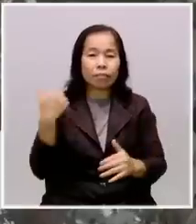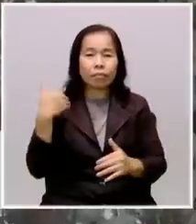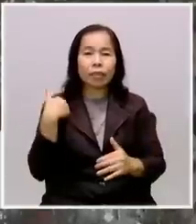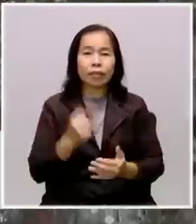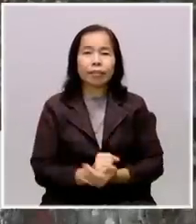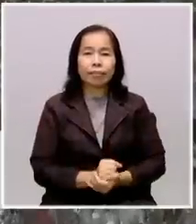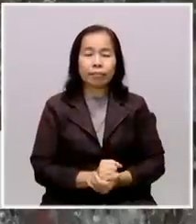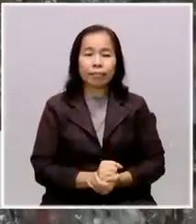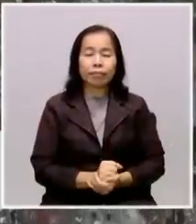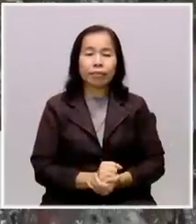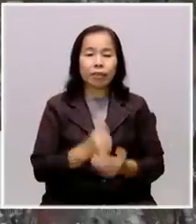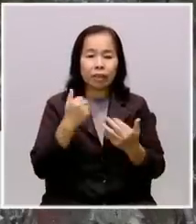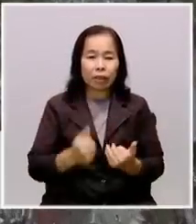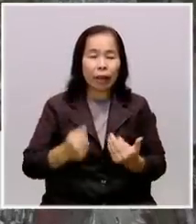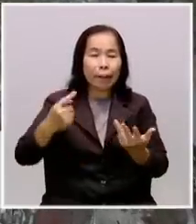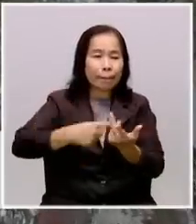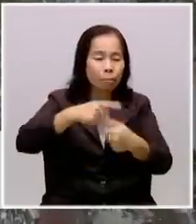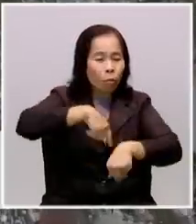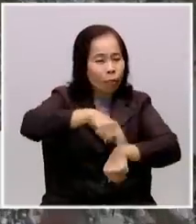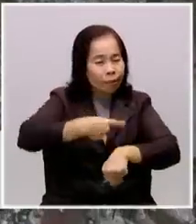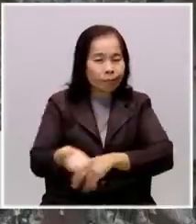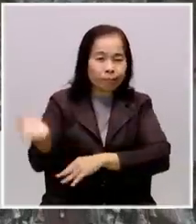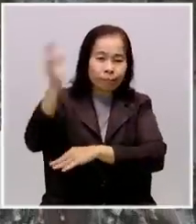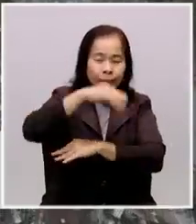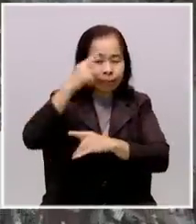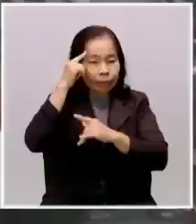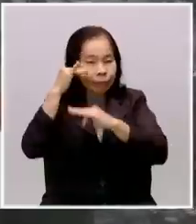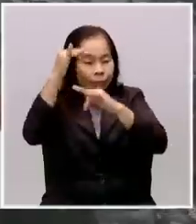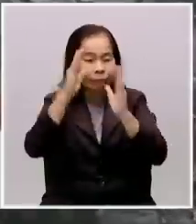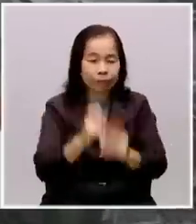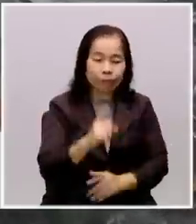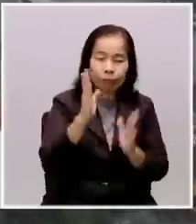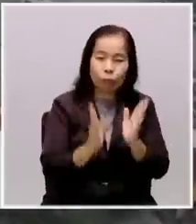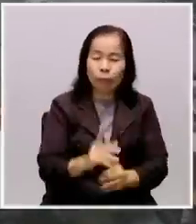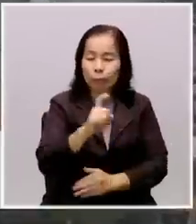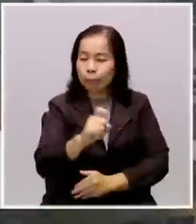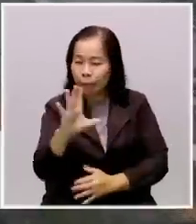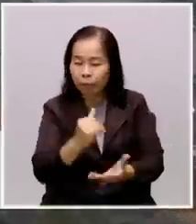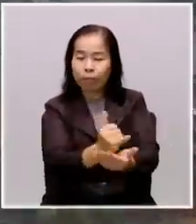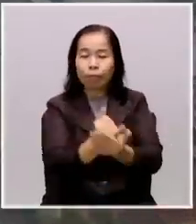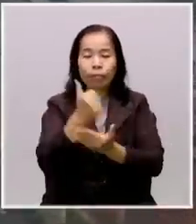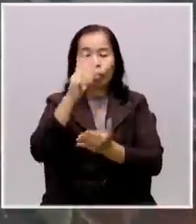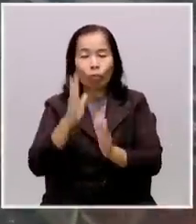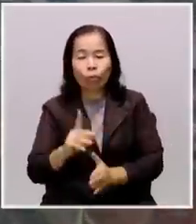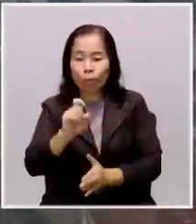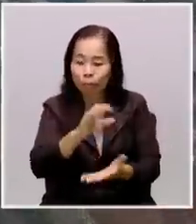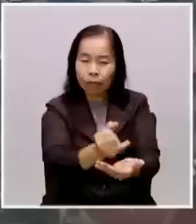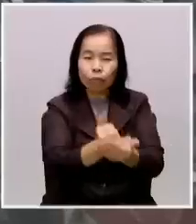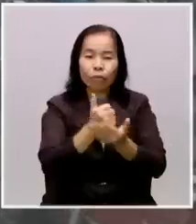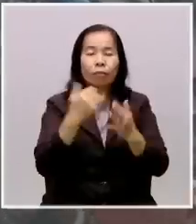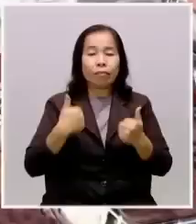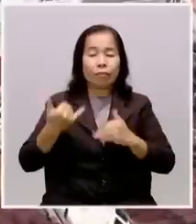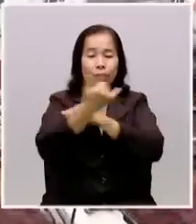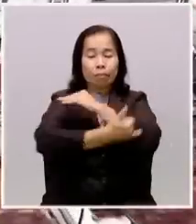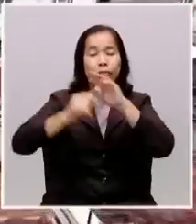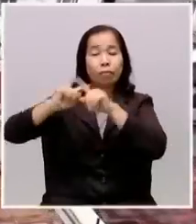นาทีนะครับคือเวลามันก็ล่วงเลยไปเนาะคความหวังมันก็ริบหรี่นะครับแ้นานาชาติต่ำกว่า 30ประเทศทั่วโลกจะ